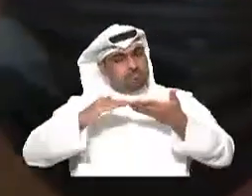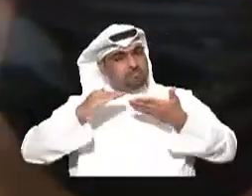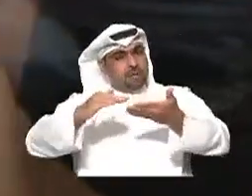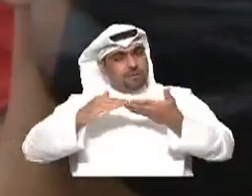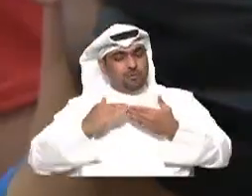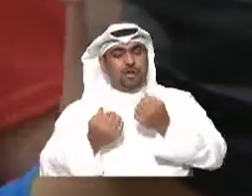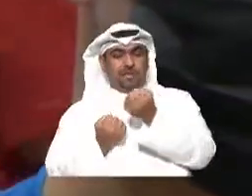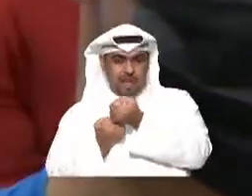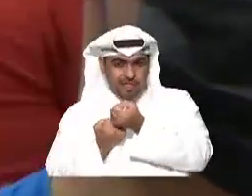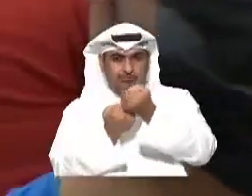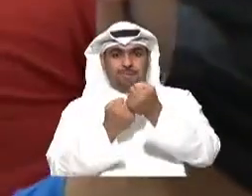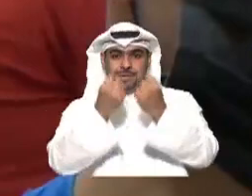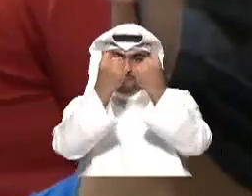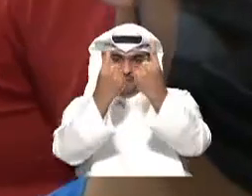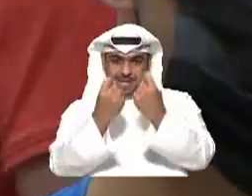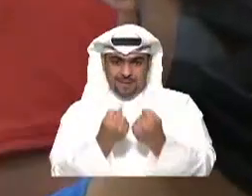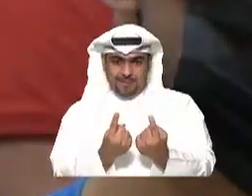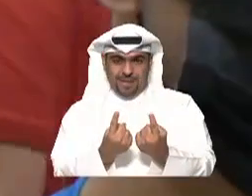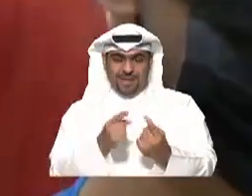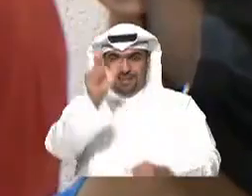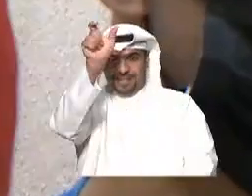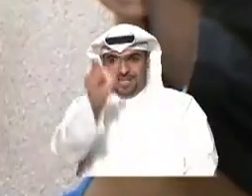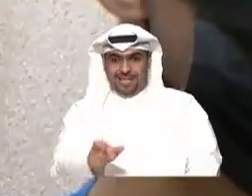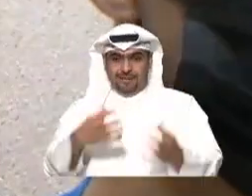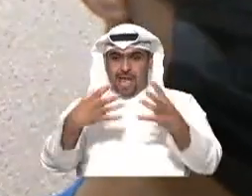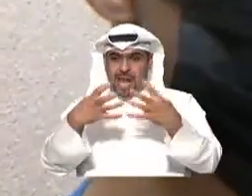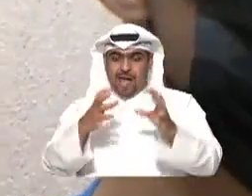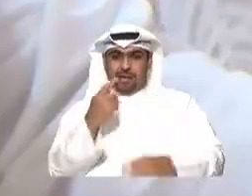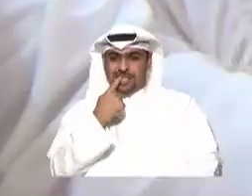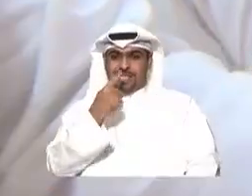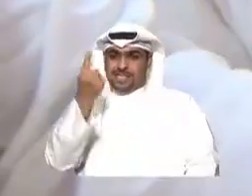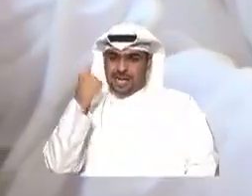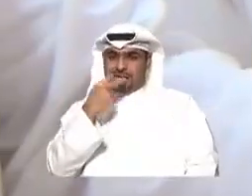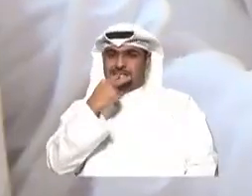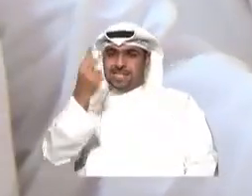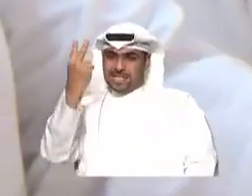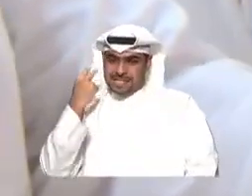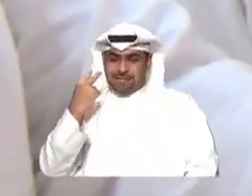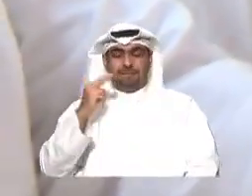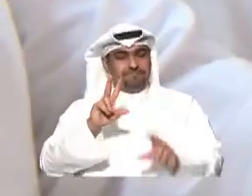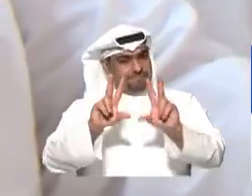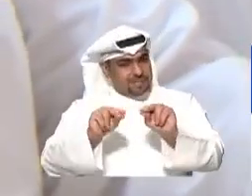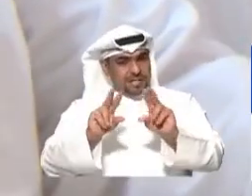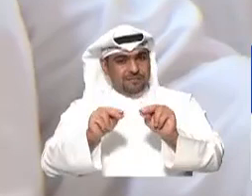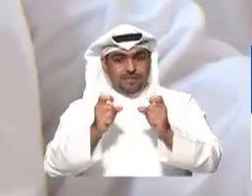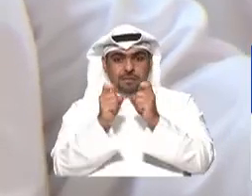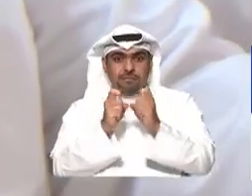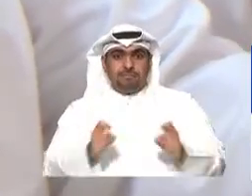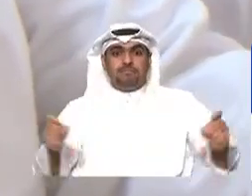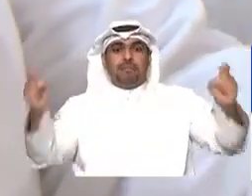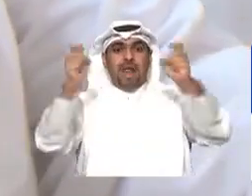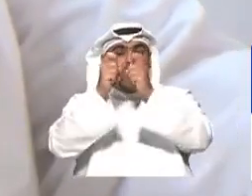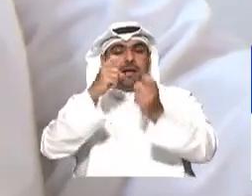دور اللاعبين الشيء المهم اللي قدموه في السنوات اللي طافت. الحمد لله رب العالمين. بداية الموسم أعتقد